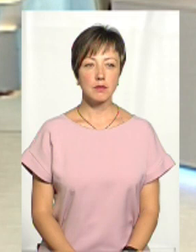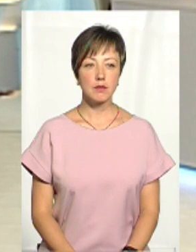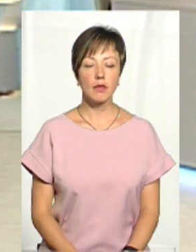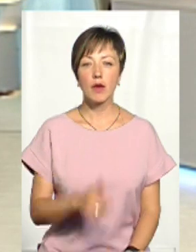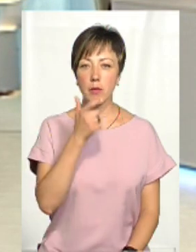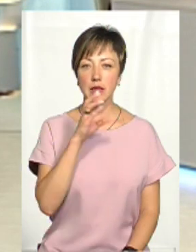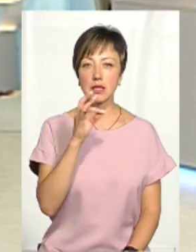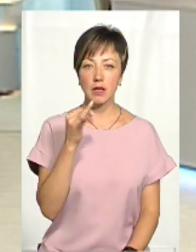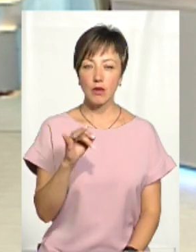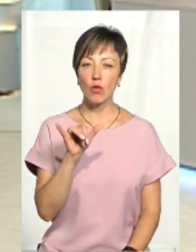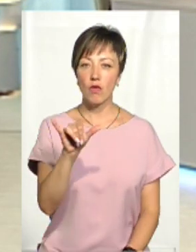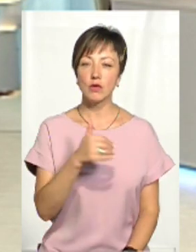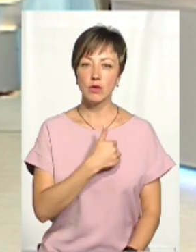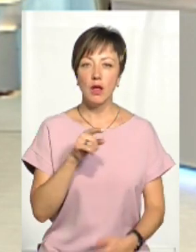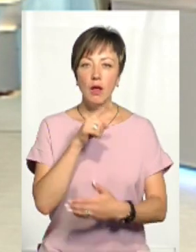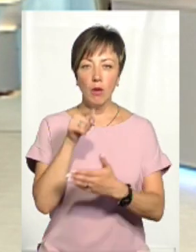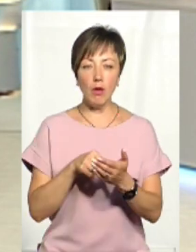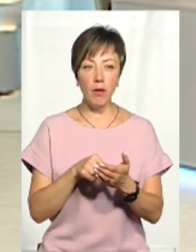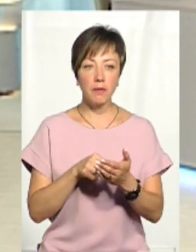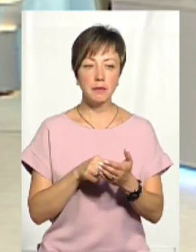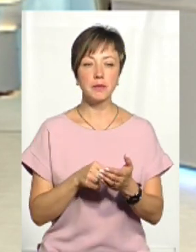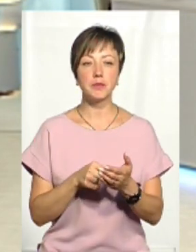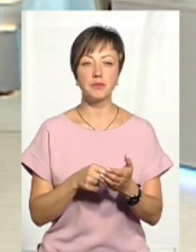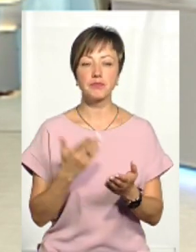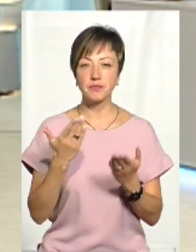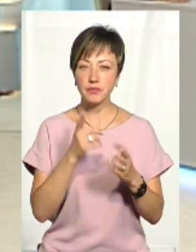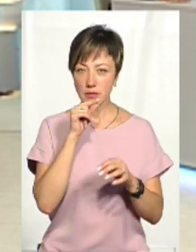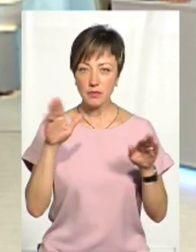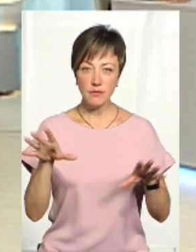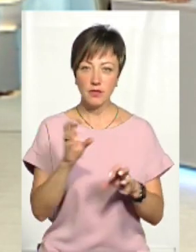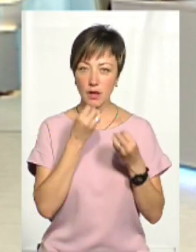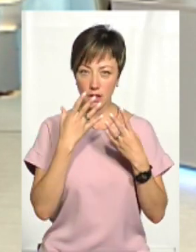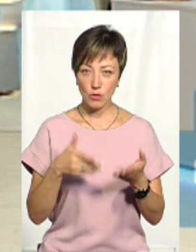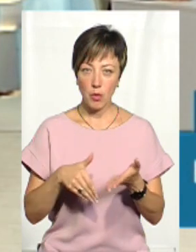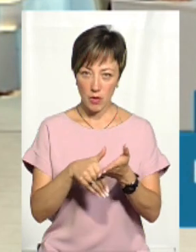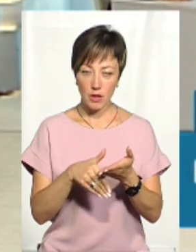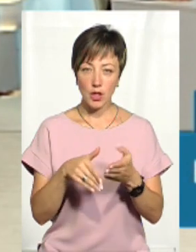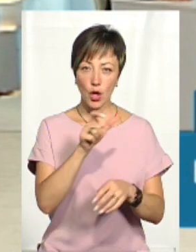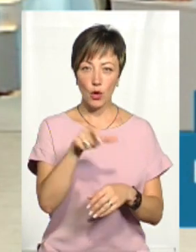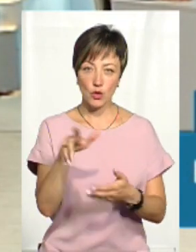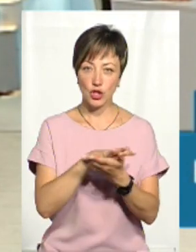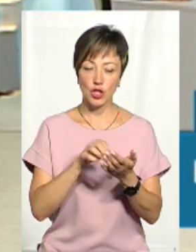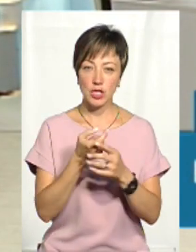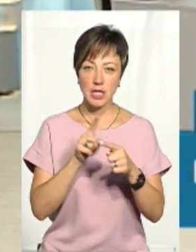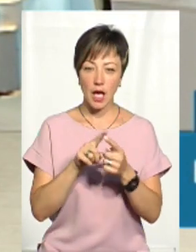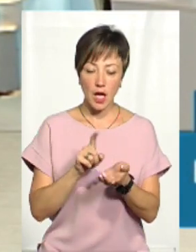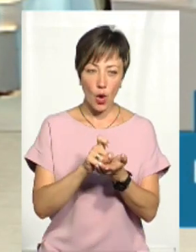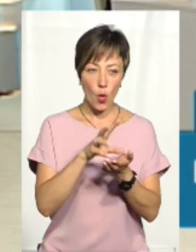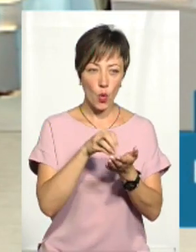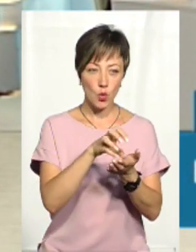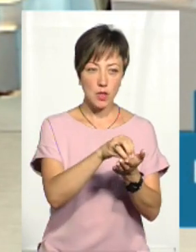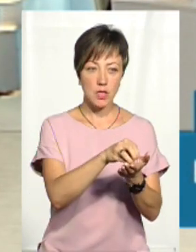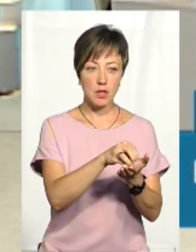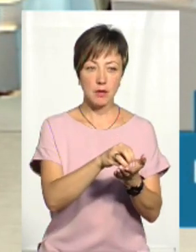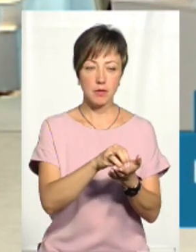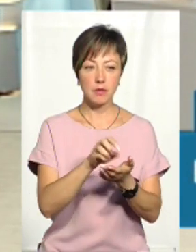Пане Сергію, у вас хочу запитати, як ви гадаєте, якщо б з горобцями було все гаразд, вони б допомогли б людям у знищенні цієї гусені? Ну,